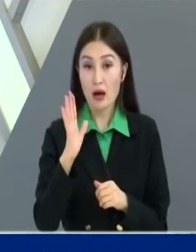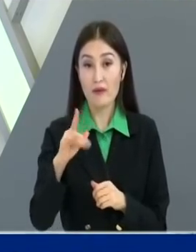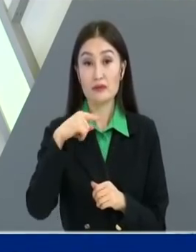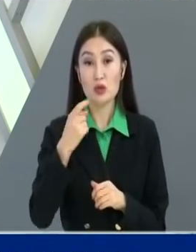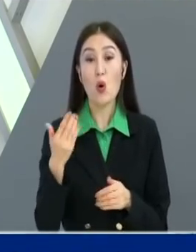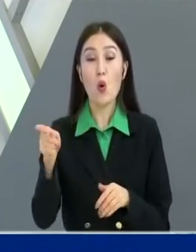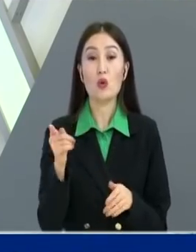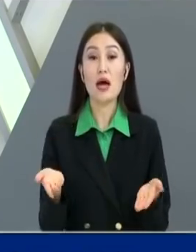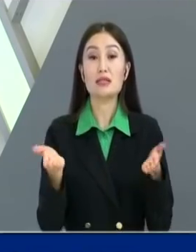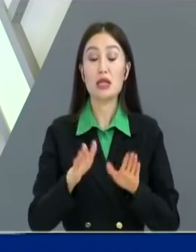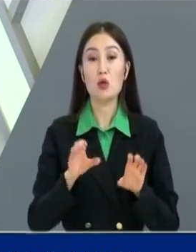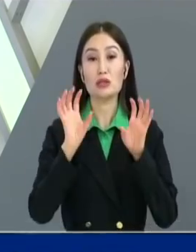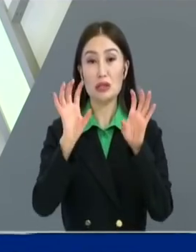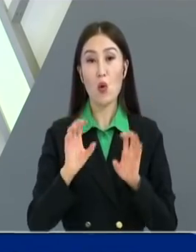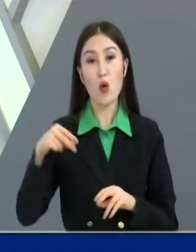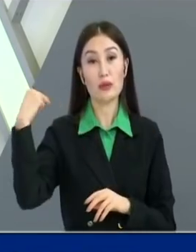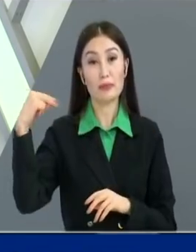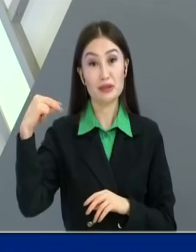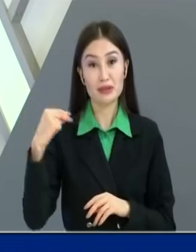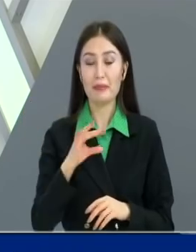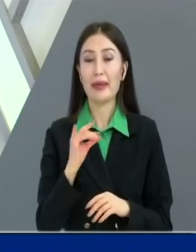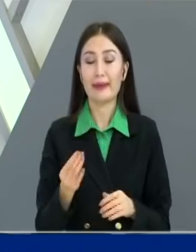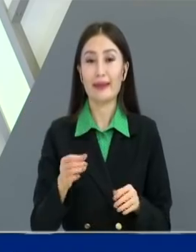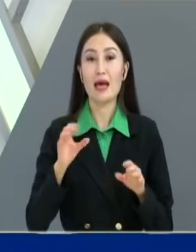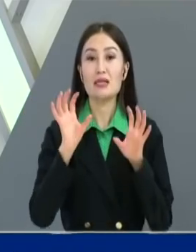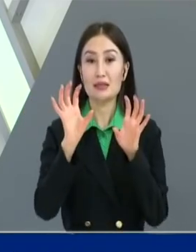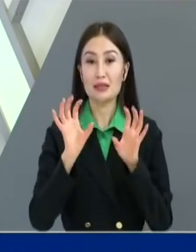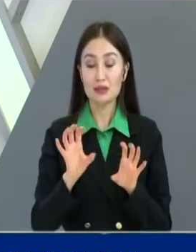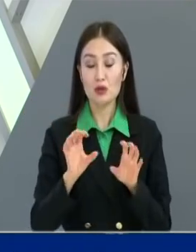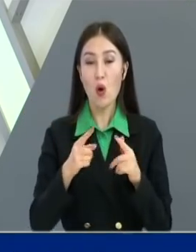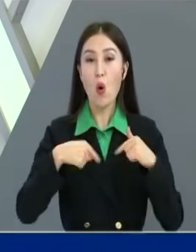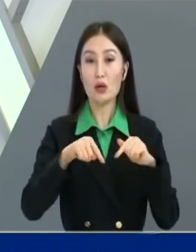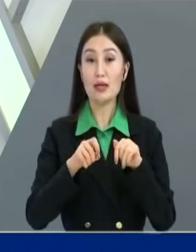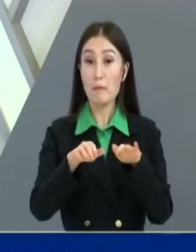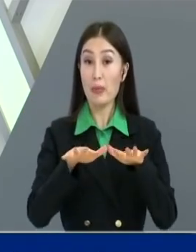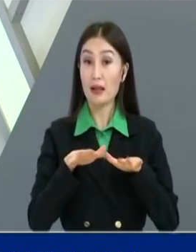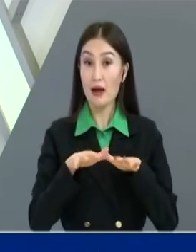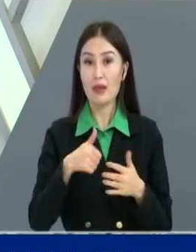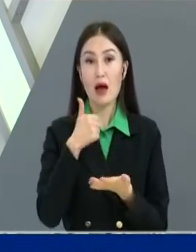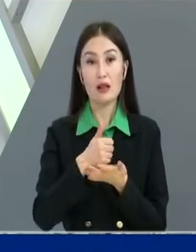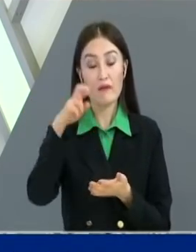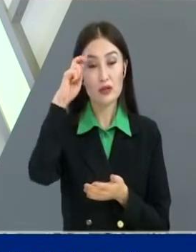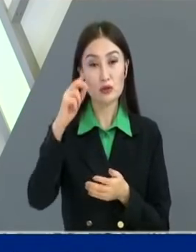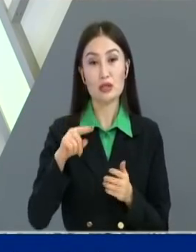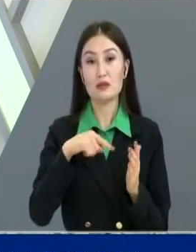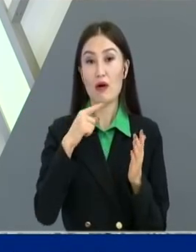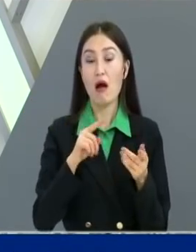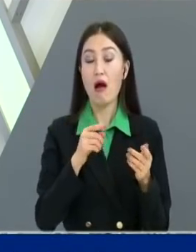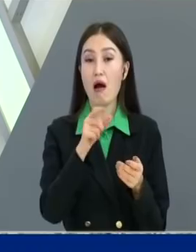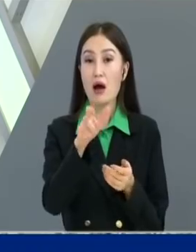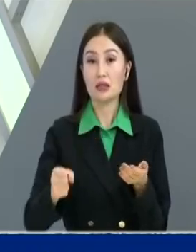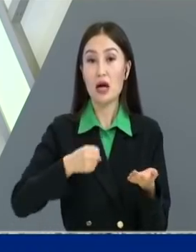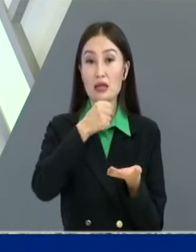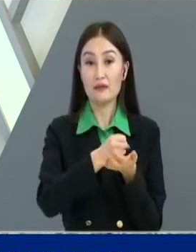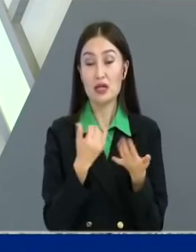он остается легитимным президентом и легитимный орган – парламент. Глава государства затронул вопросы кадровых